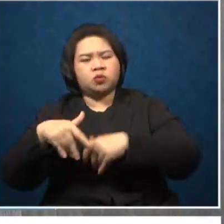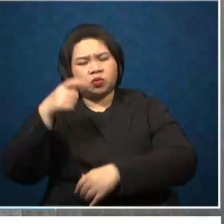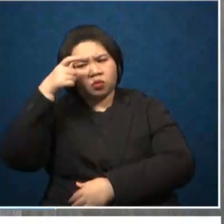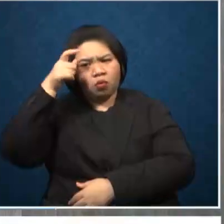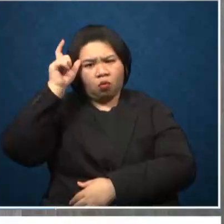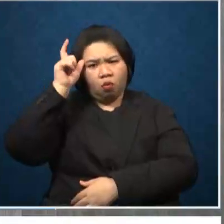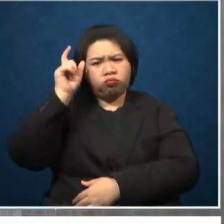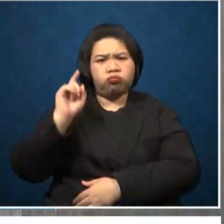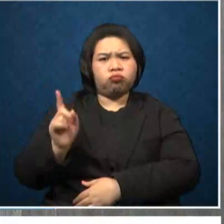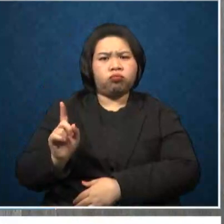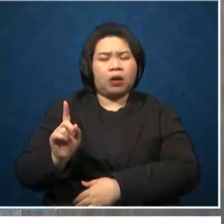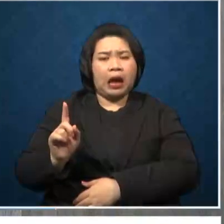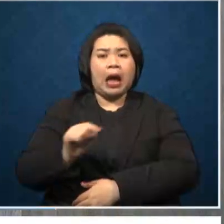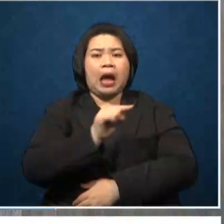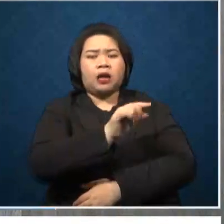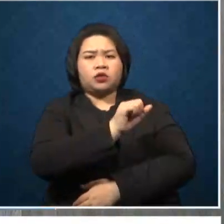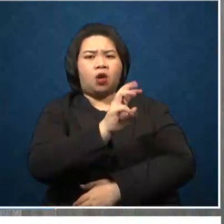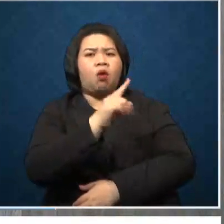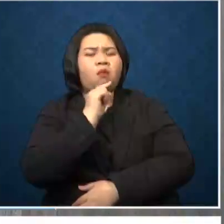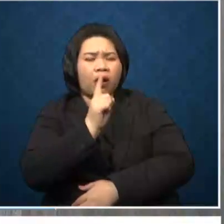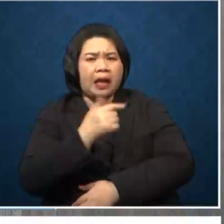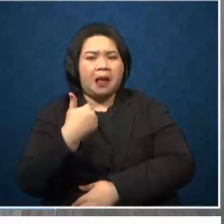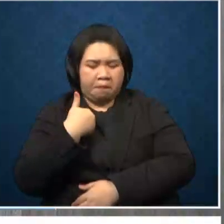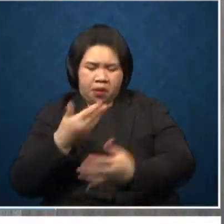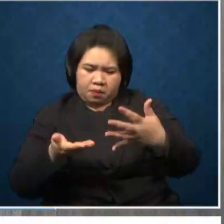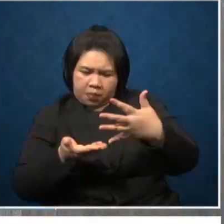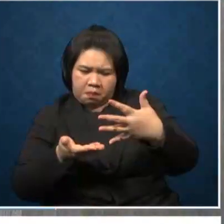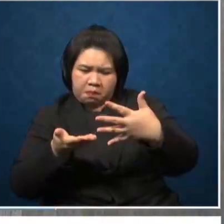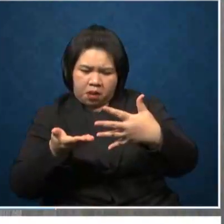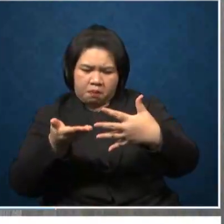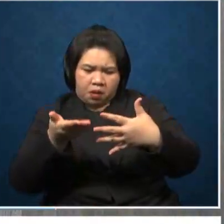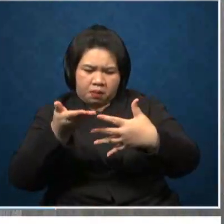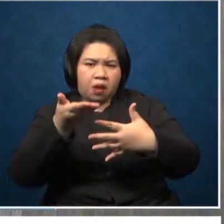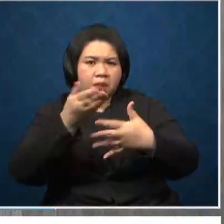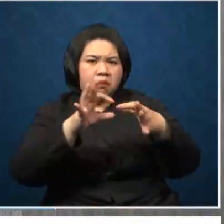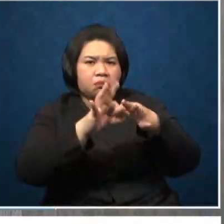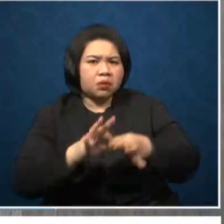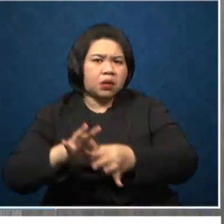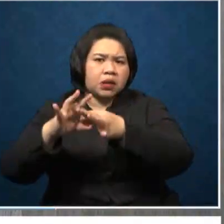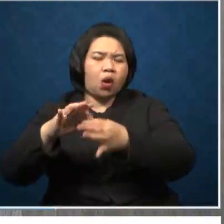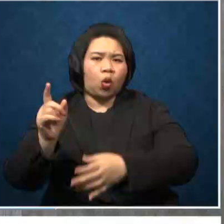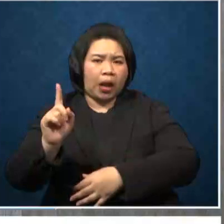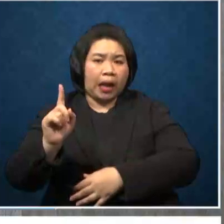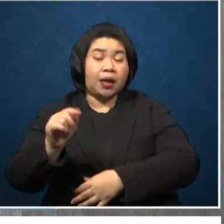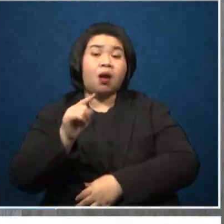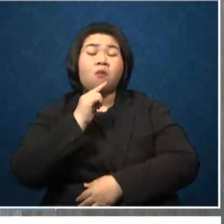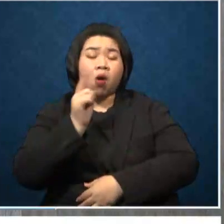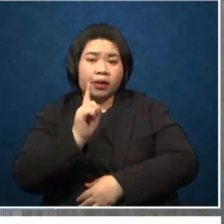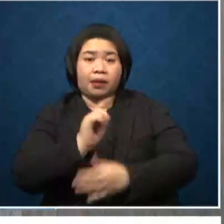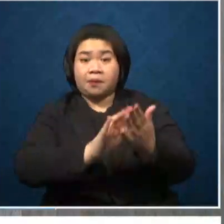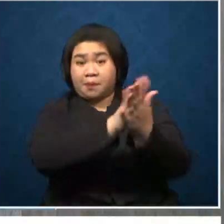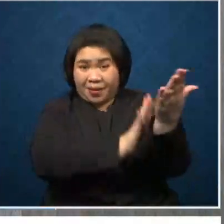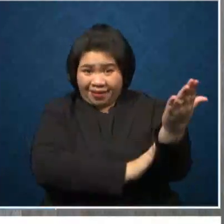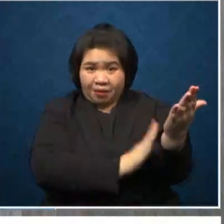จรินทร์จักรภาพบอกว่ามันขาดการลำดับความสัมพันธ์ที่สอดคล้องกันระหว่างการปกครองภูมิภาค